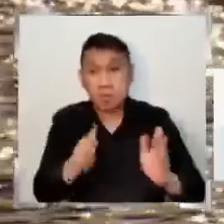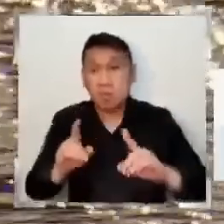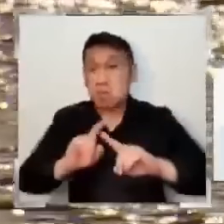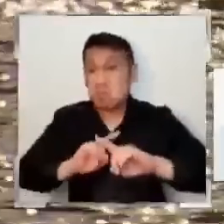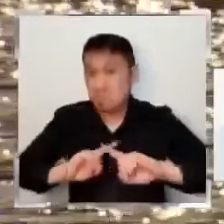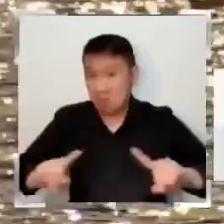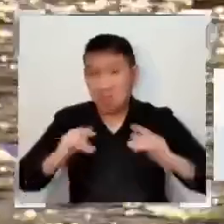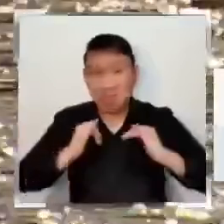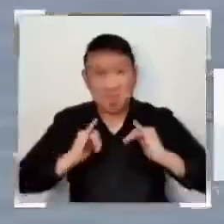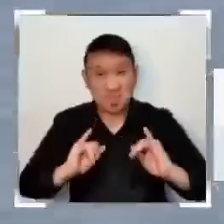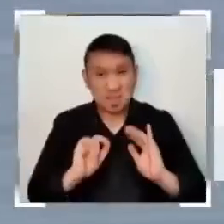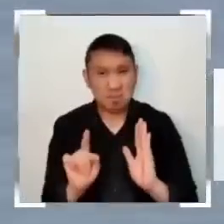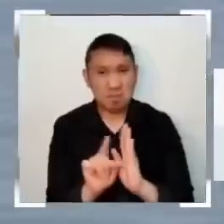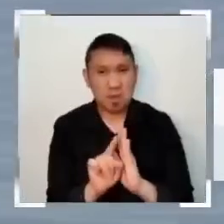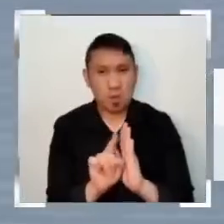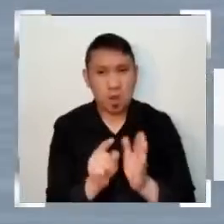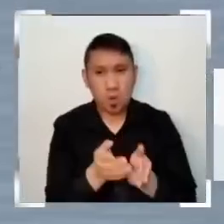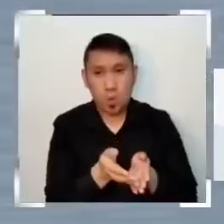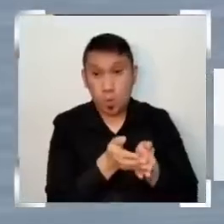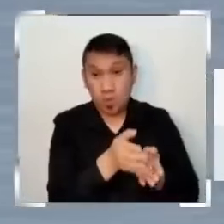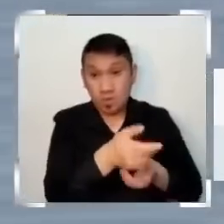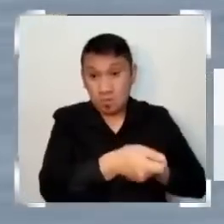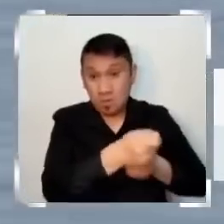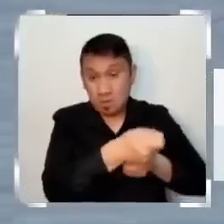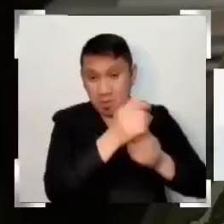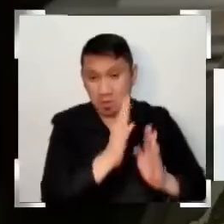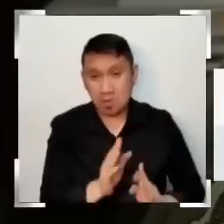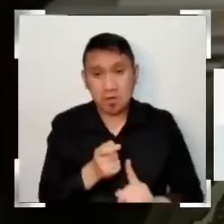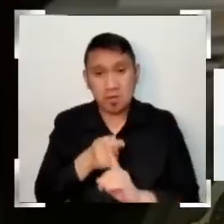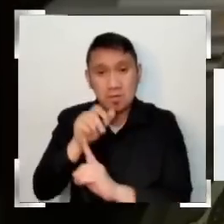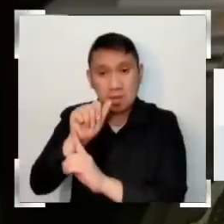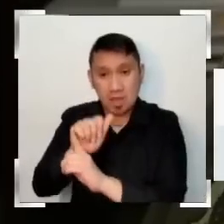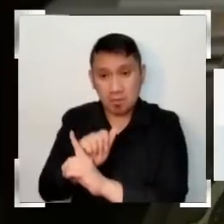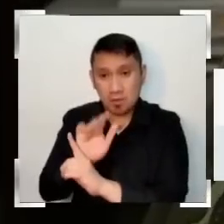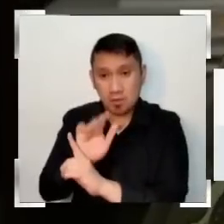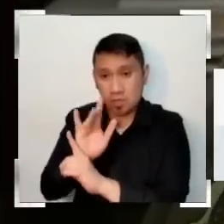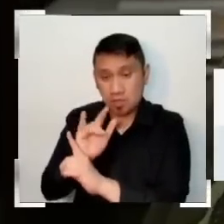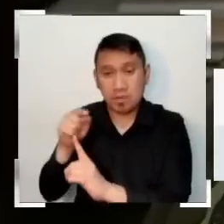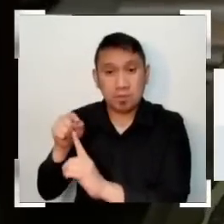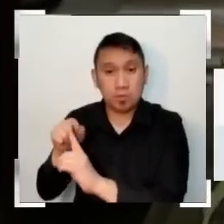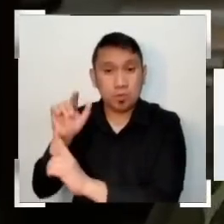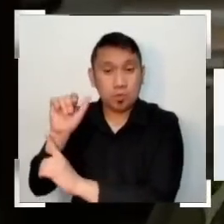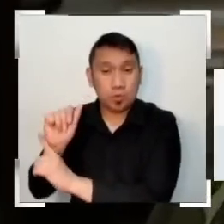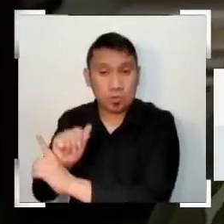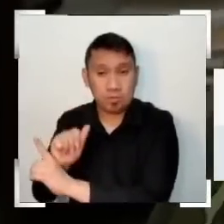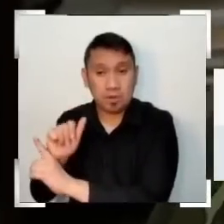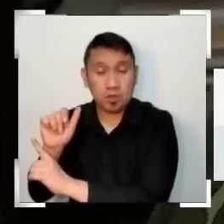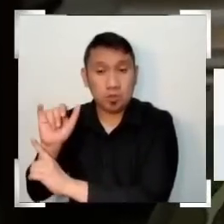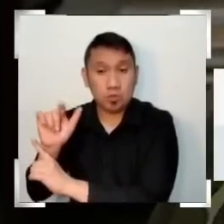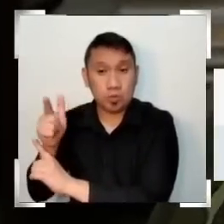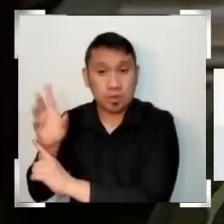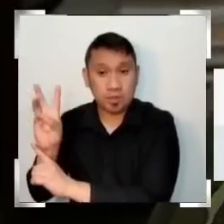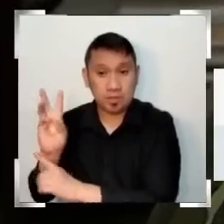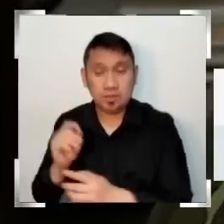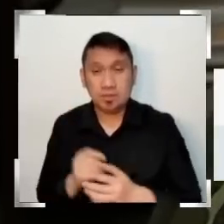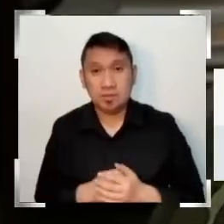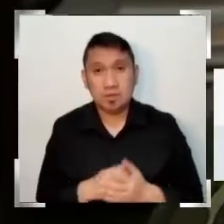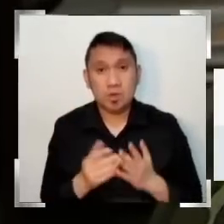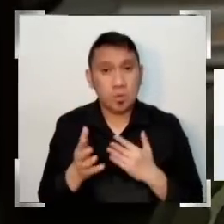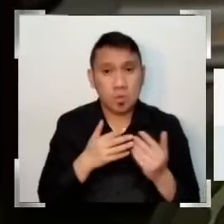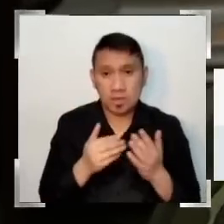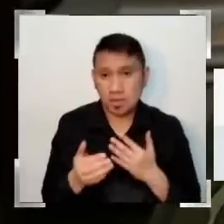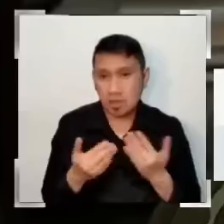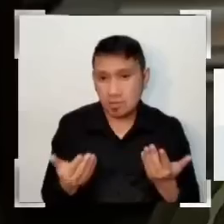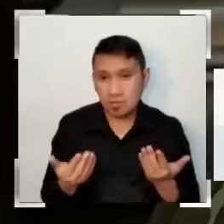mga mangingisda mula April 25 hanggang 26. We are coordinating with the LGU and at the same time kahit sa Armed Forces of the Philippines, we are